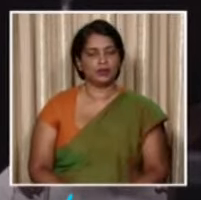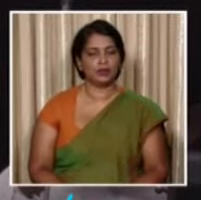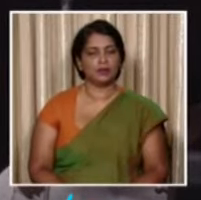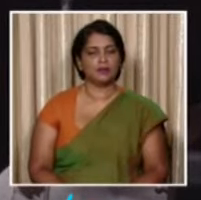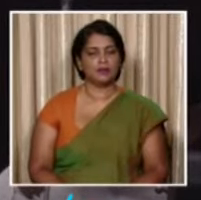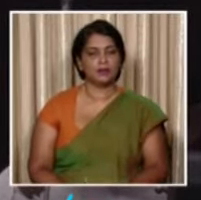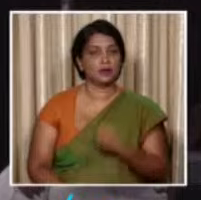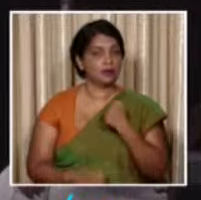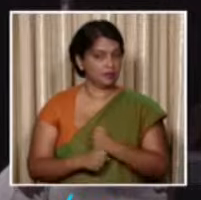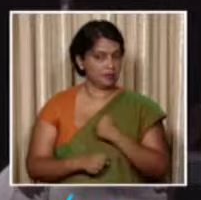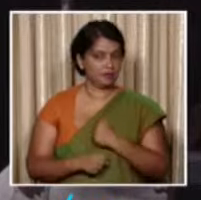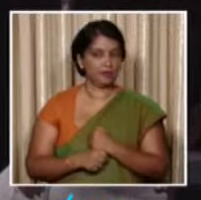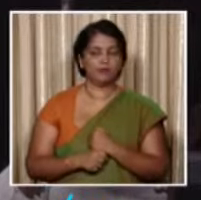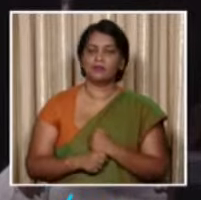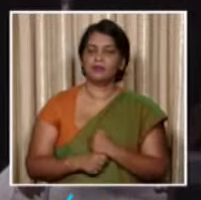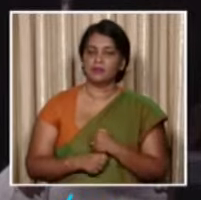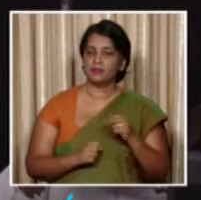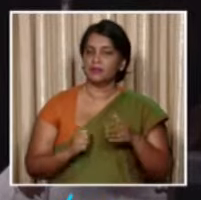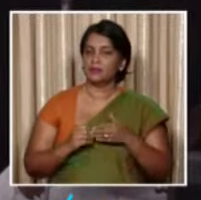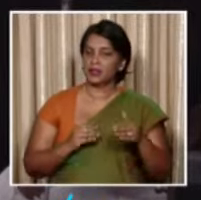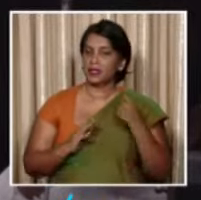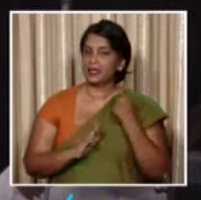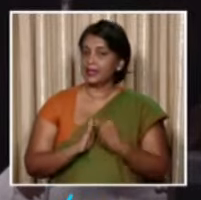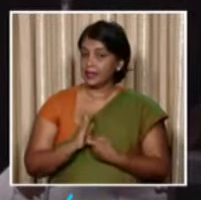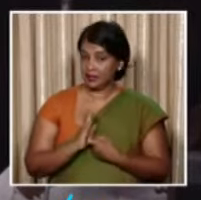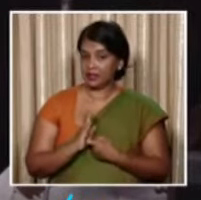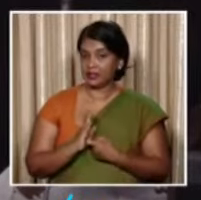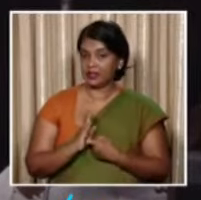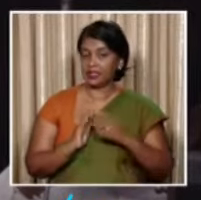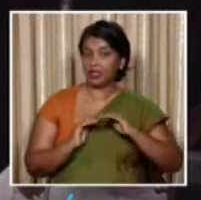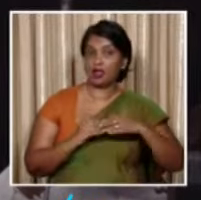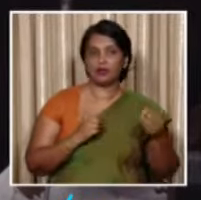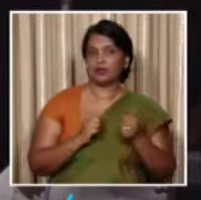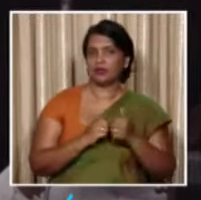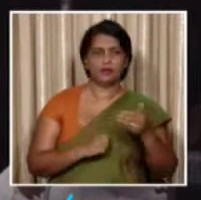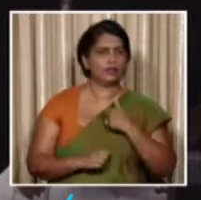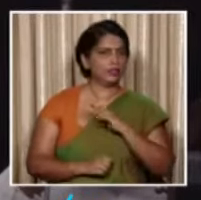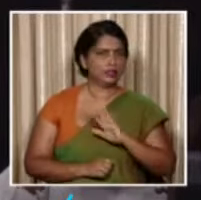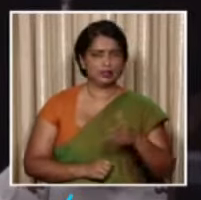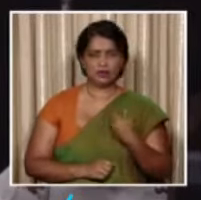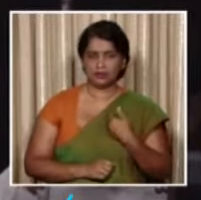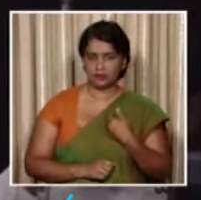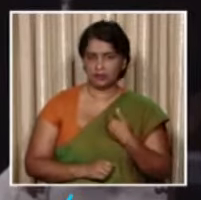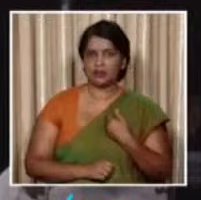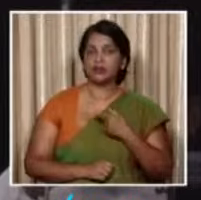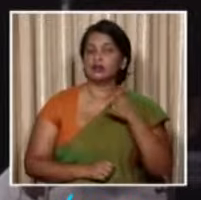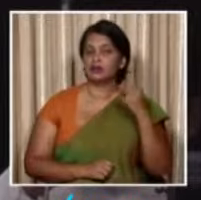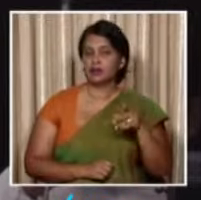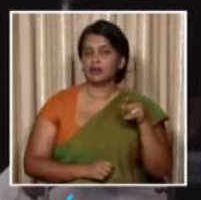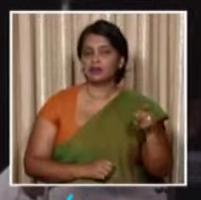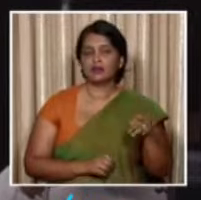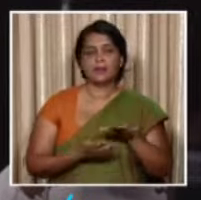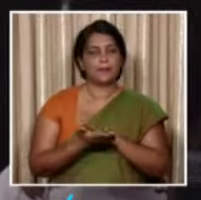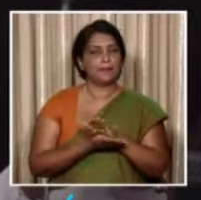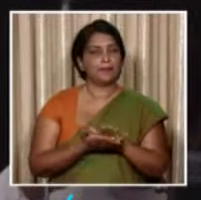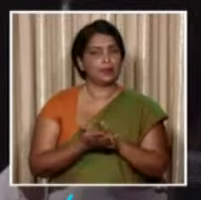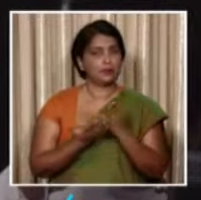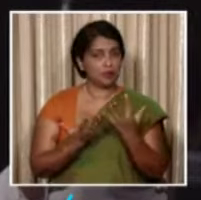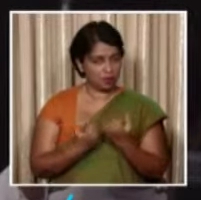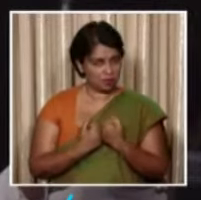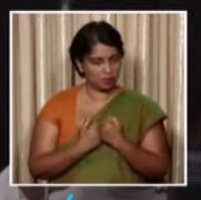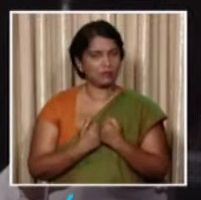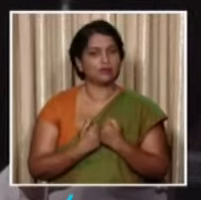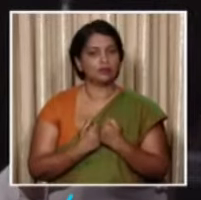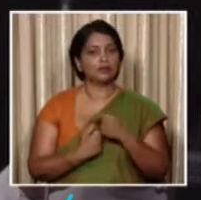අපි රජය මේ පවතින නීති රාමුවෙන් බැහැරව කටයුතු කළා නැහැ කිසිම අවස්ථාවක. එයින්ද එතුමාට පැහැදිලි කර ගැනීමක් අවශ්‍ය